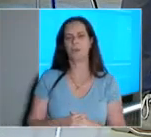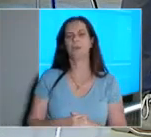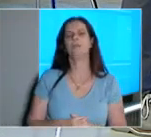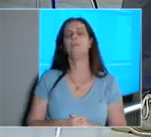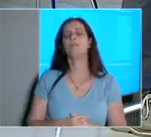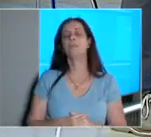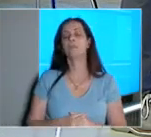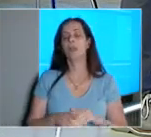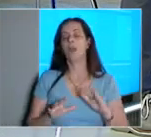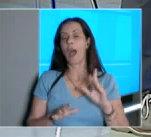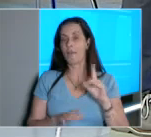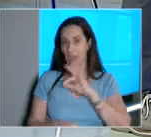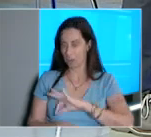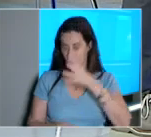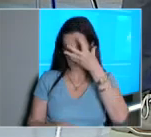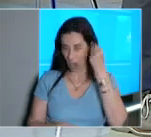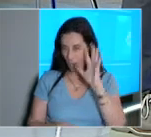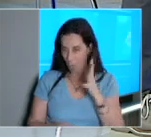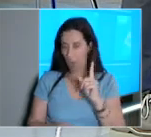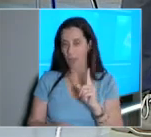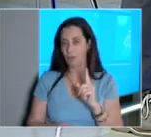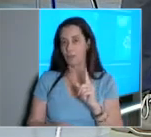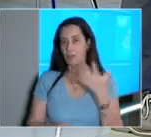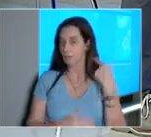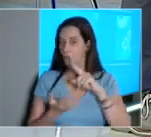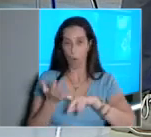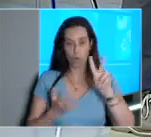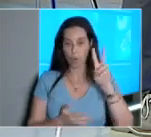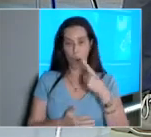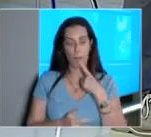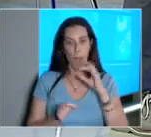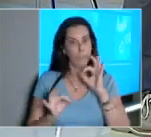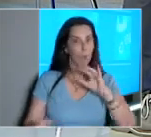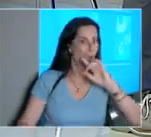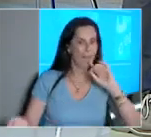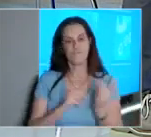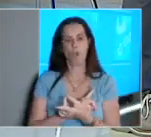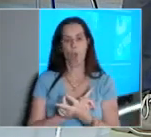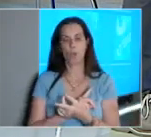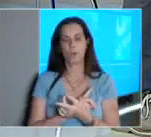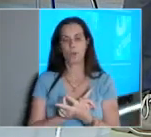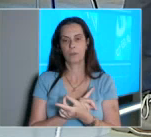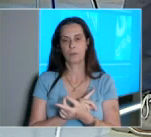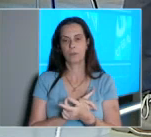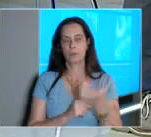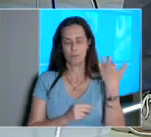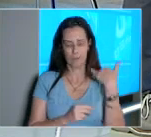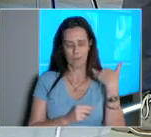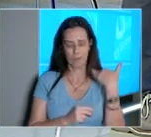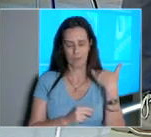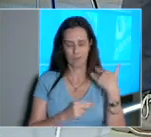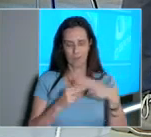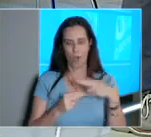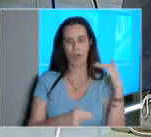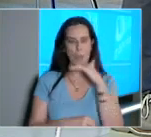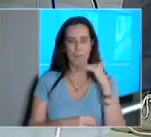יום הציבורי, מה שאולי הוא שכח או לא זכר, שרק לפני חודשיים הוא אמר הצהרה הפוכה ברמת כוסית לחג הפסח